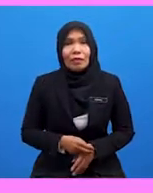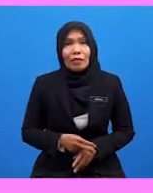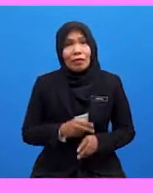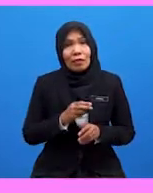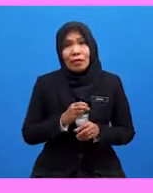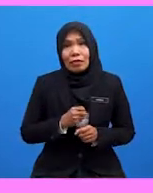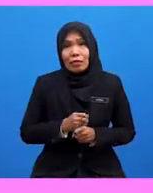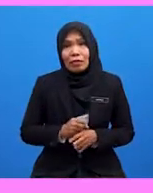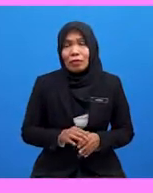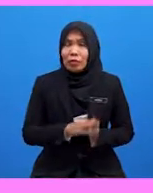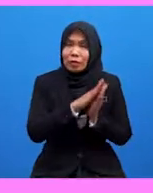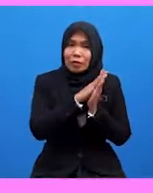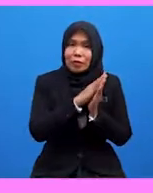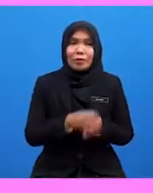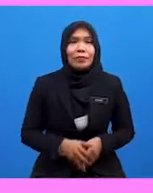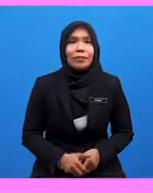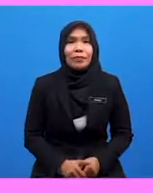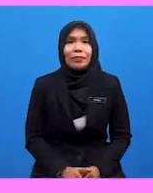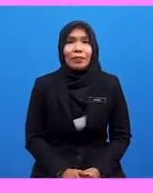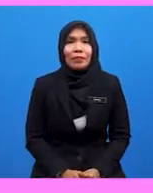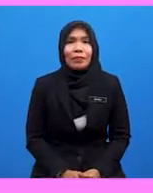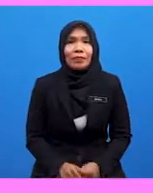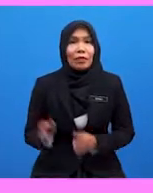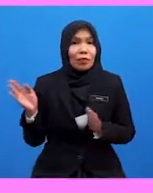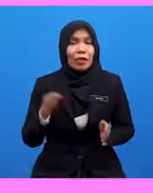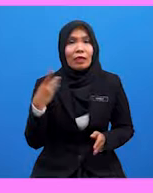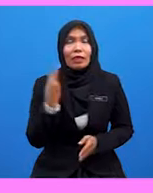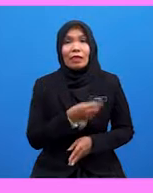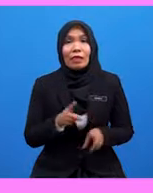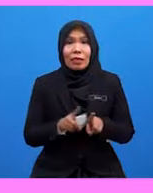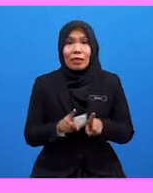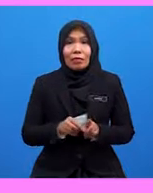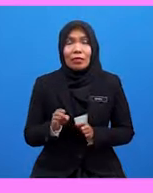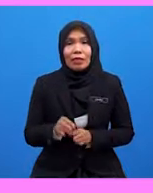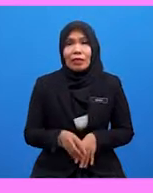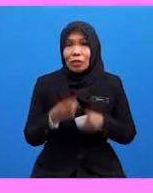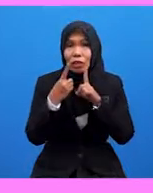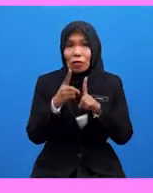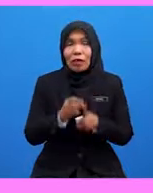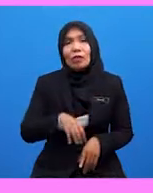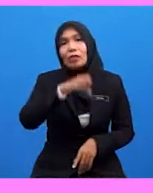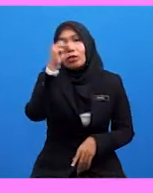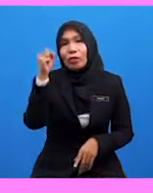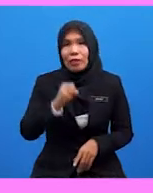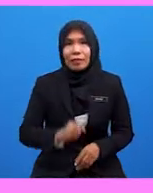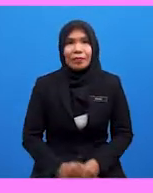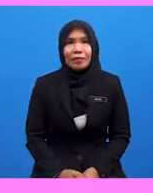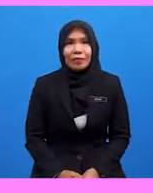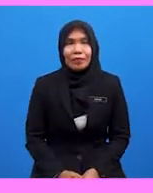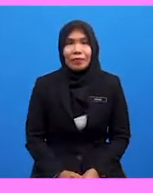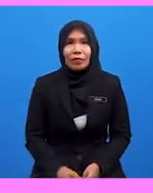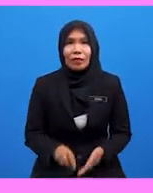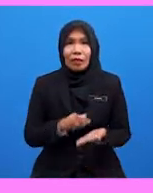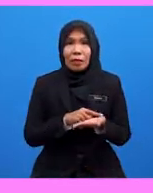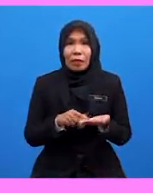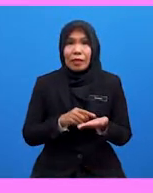kata praklausa ini, mari kita sama-sama menjawab soalan objektif. Baca pantun di bawah